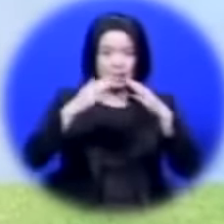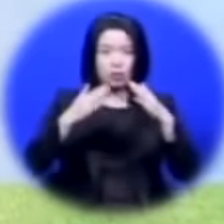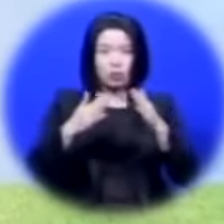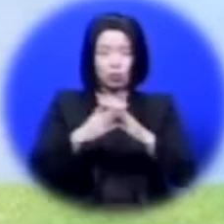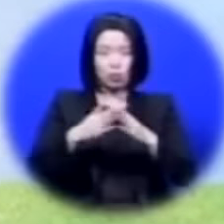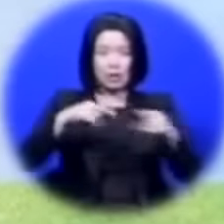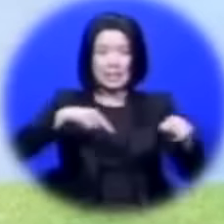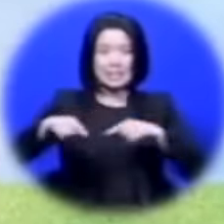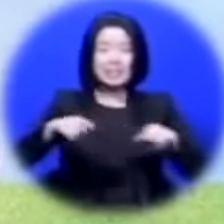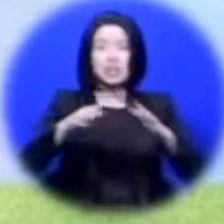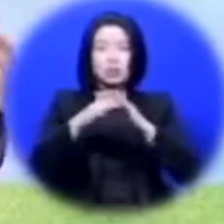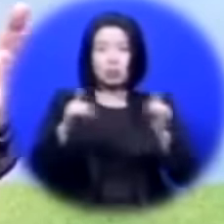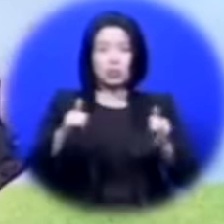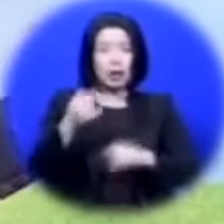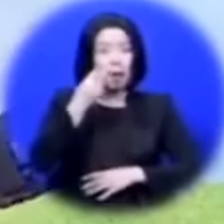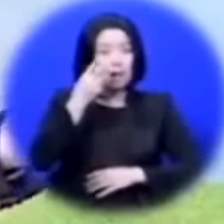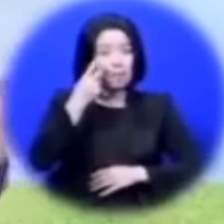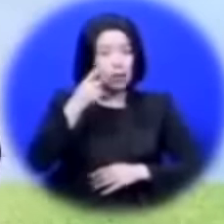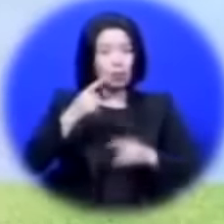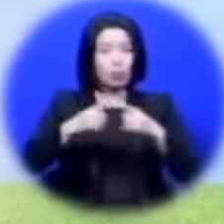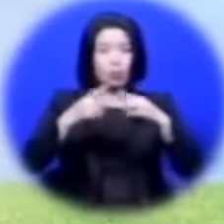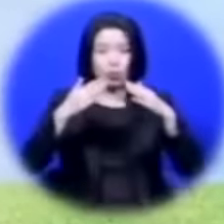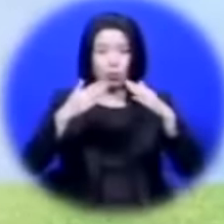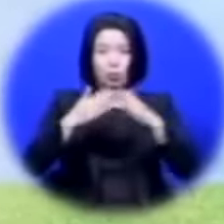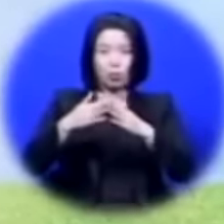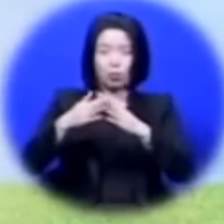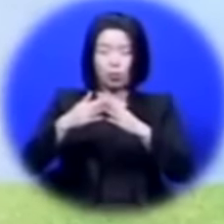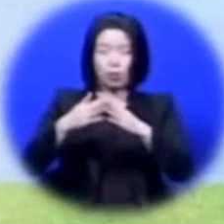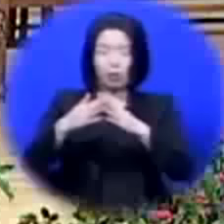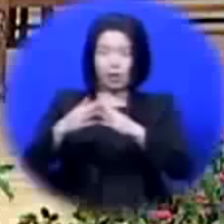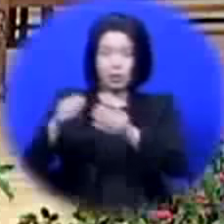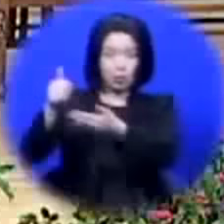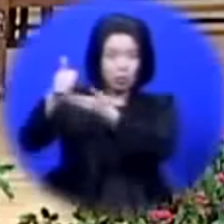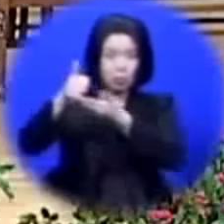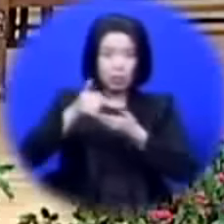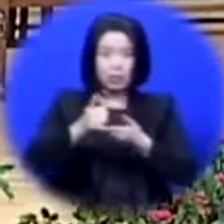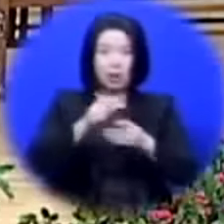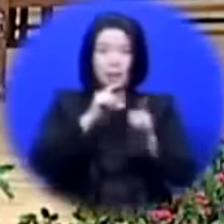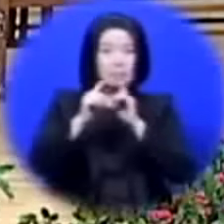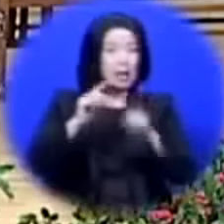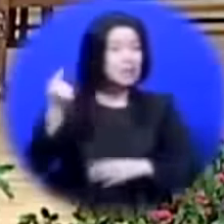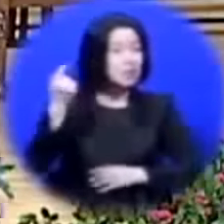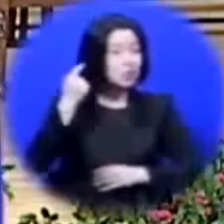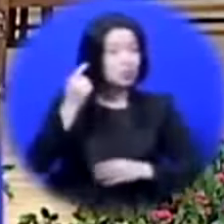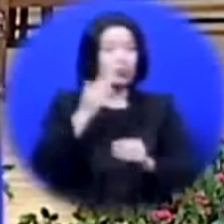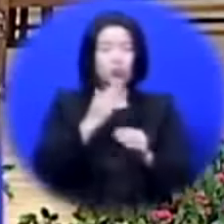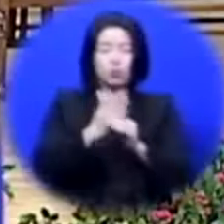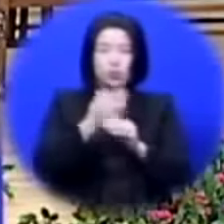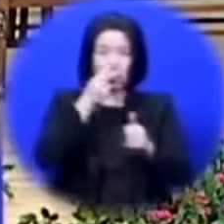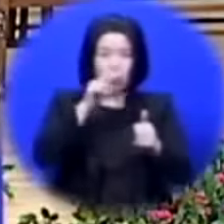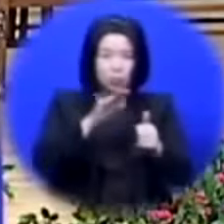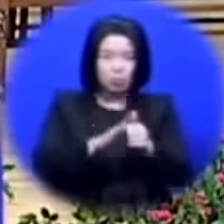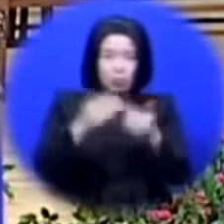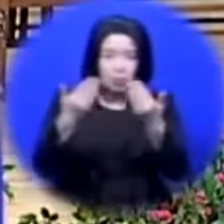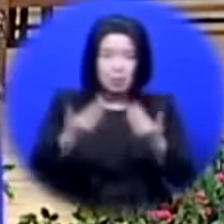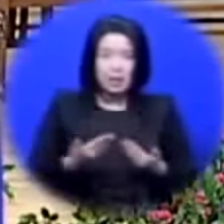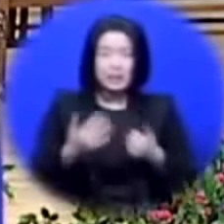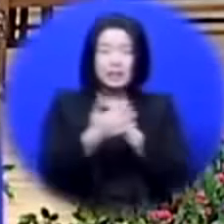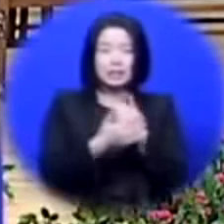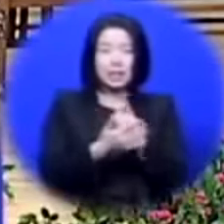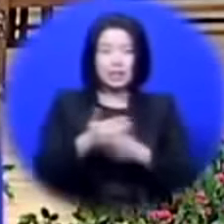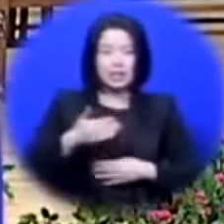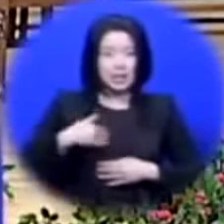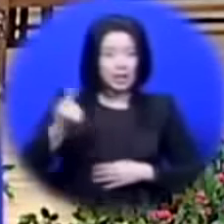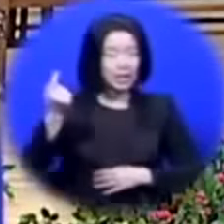지도자를 미국 교회에서 이렇게 초청을 해서 말씀을 듣다가 도전받은 은혜를 제가